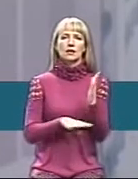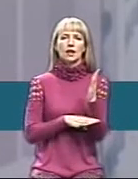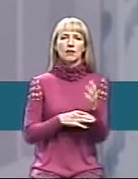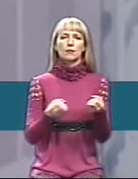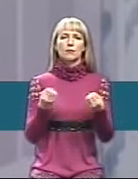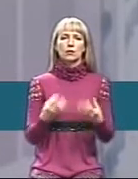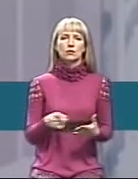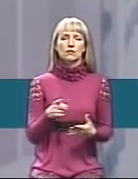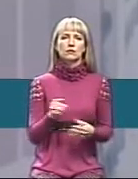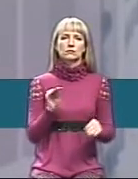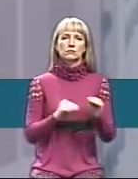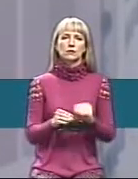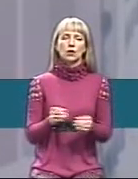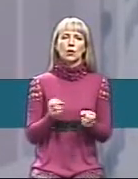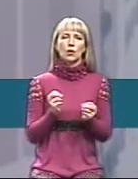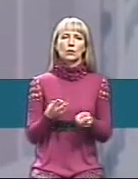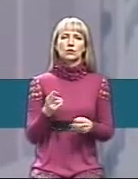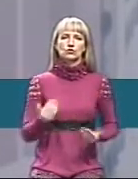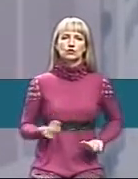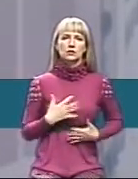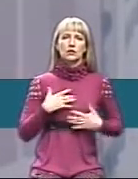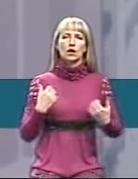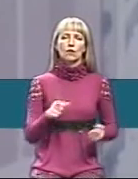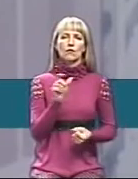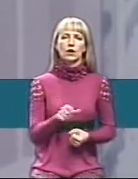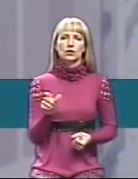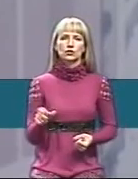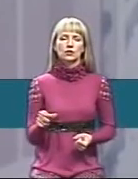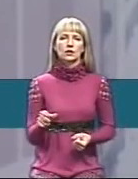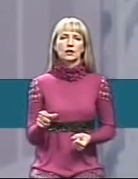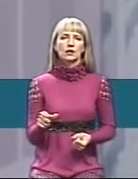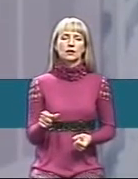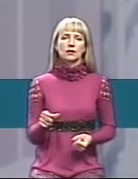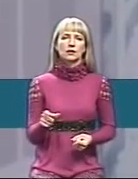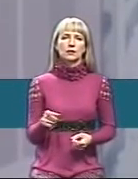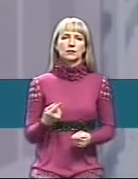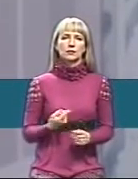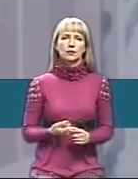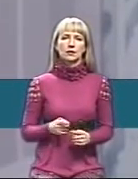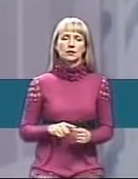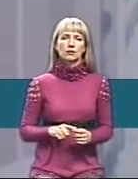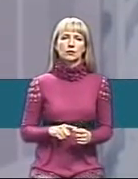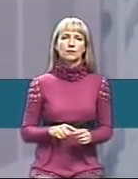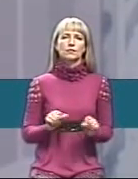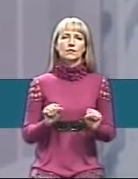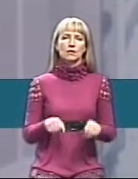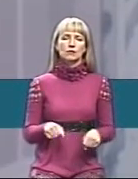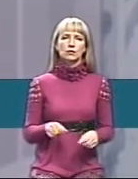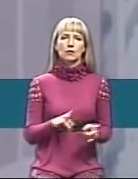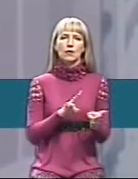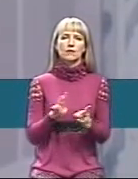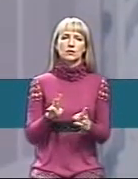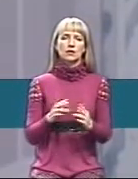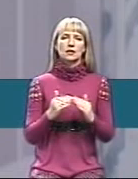проще, оскільки вони составляють угрозу життю і здоров'ю граждан. И возможно повреждение